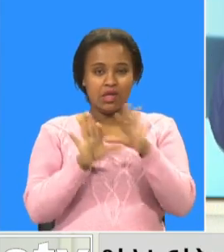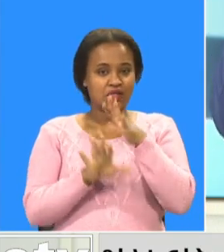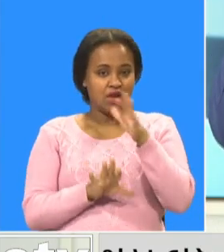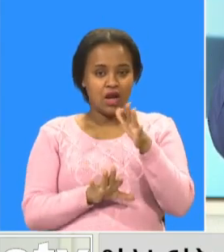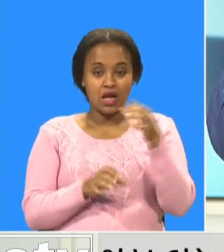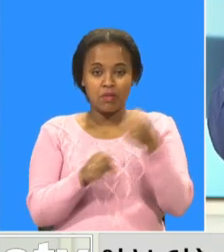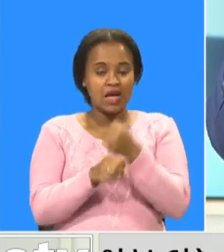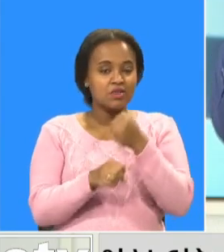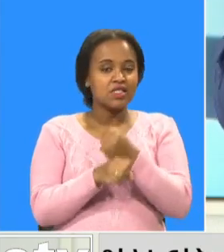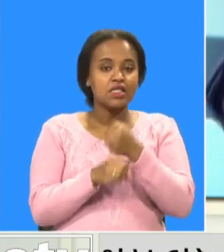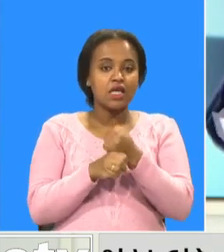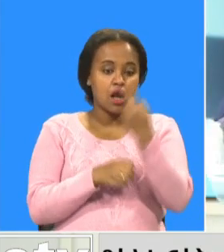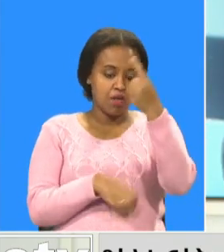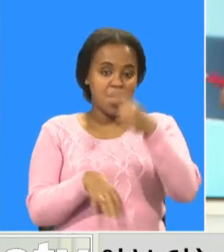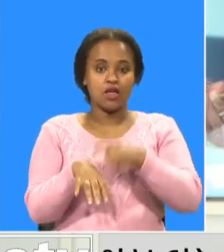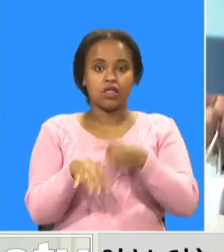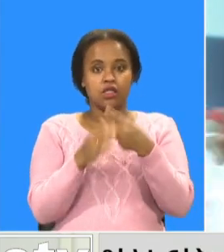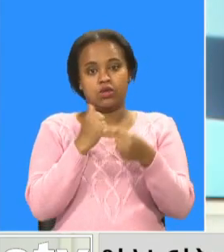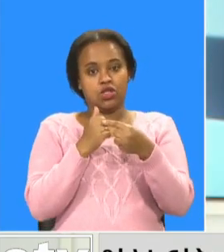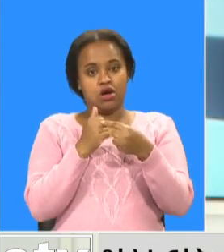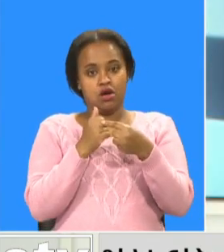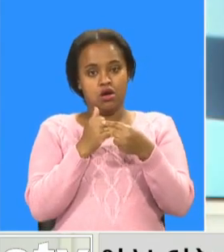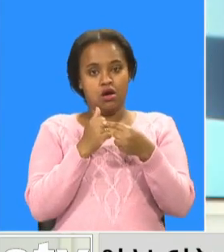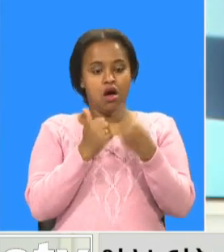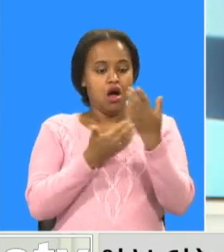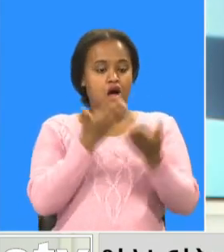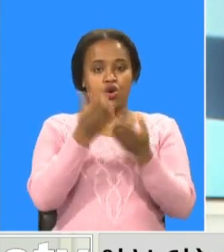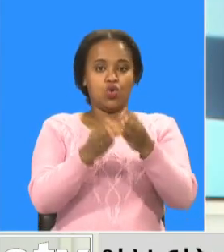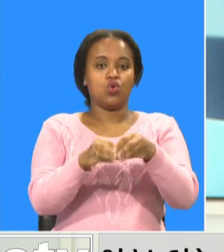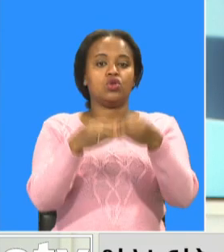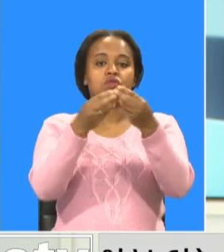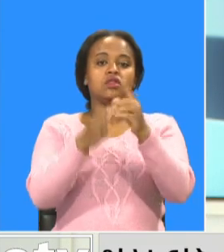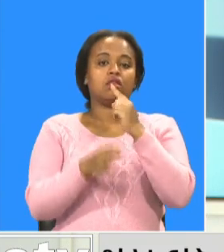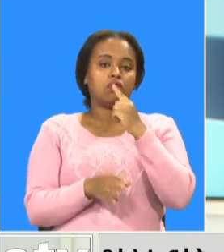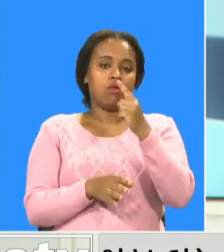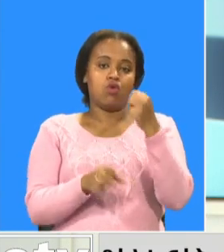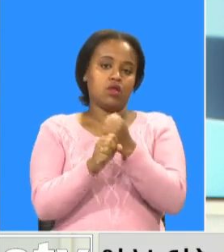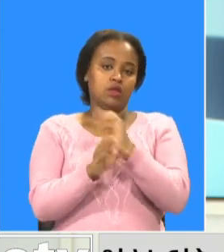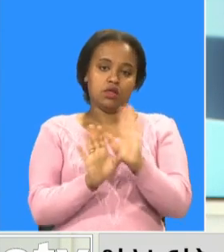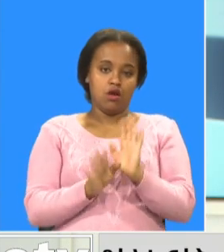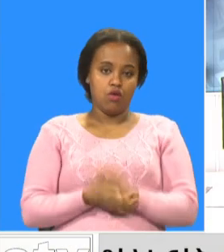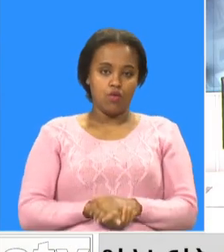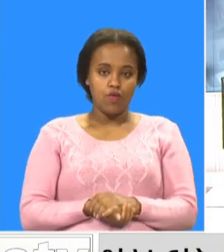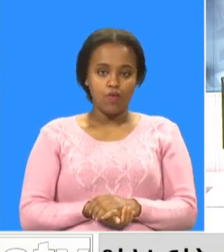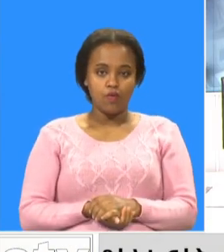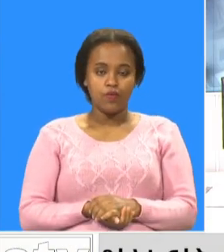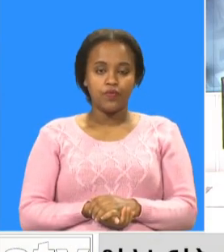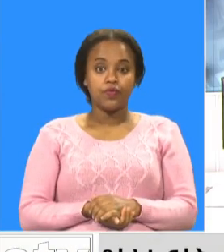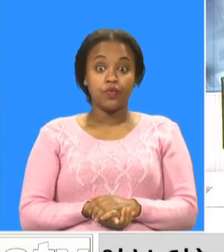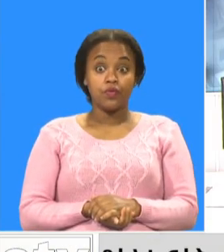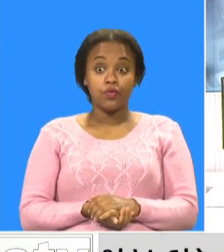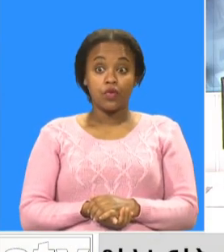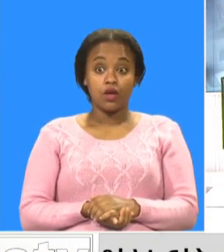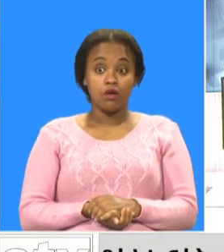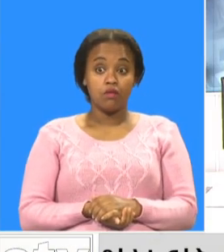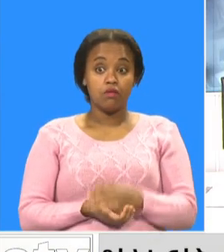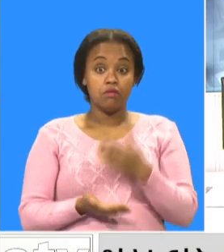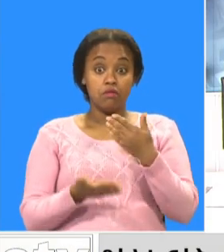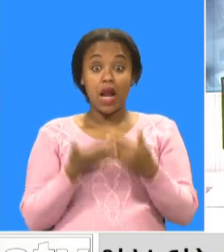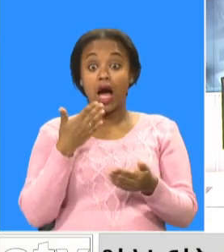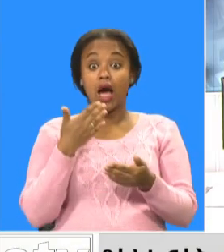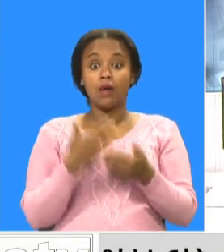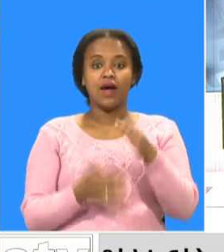ሲሰራም አንድ ጊዜ ብቻ አገልግሎት የሚሰጥ ተብሎ ነው የተሰራው። ምናልባት N95ን